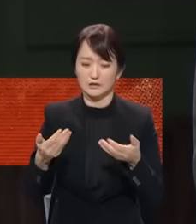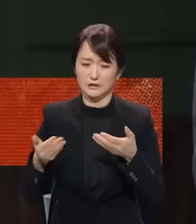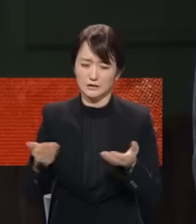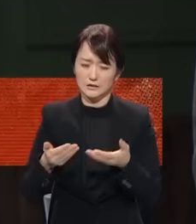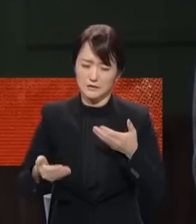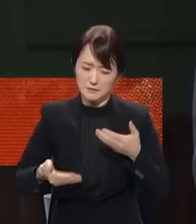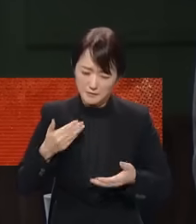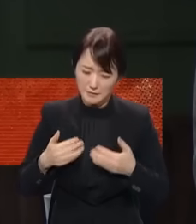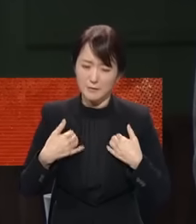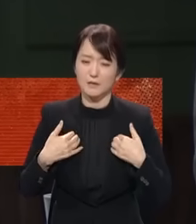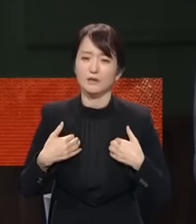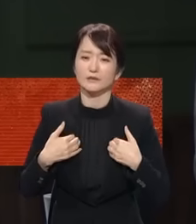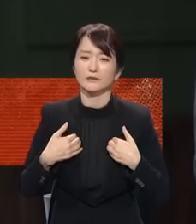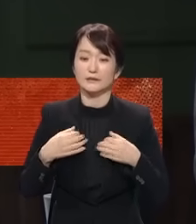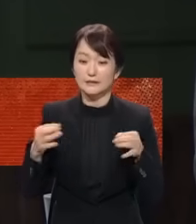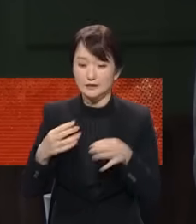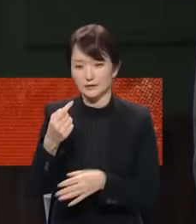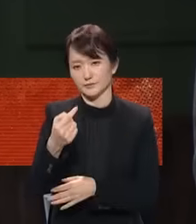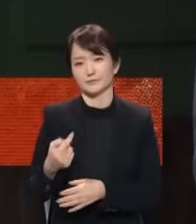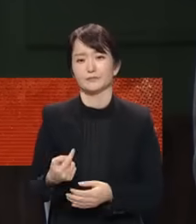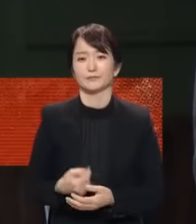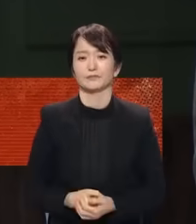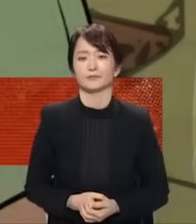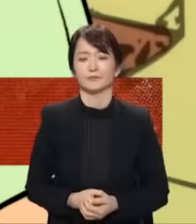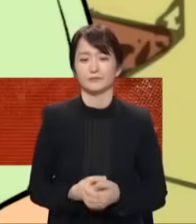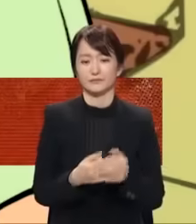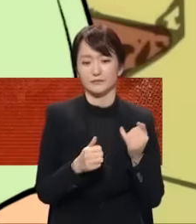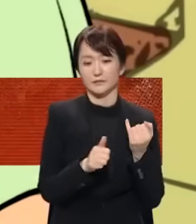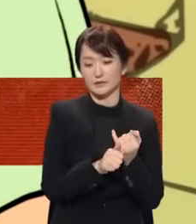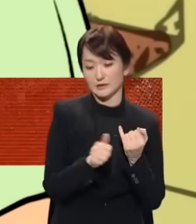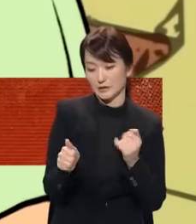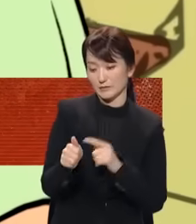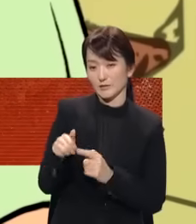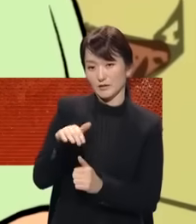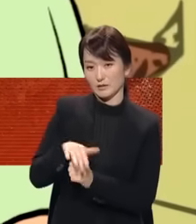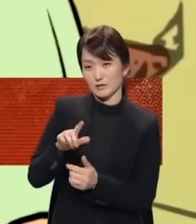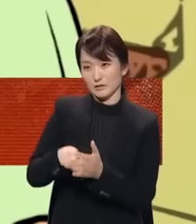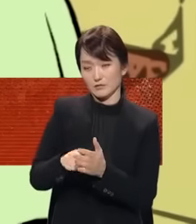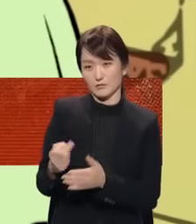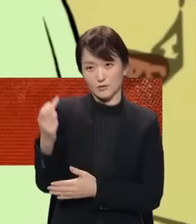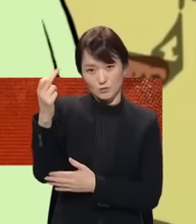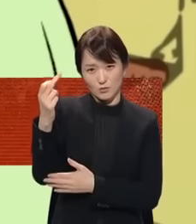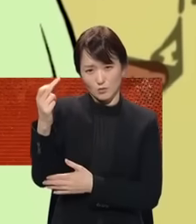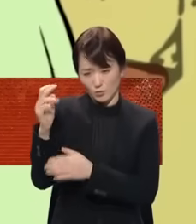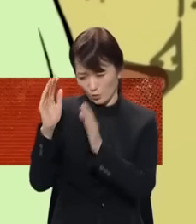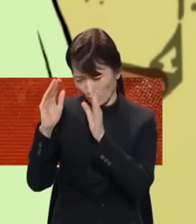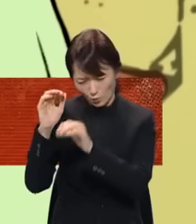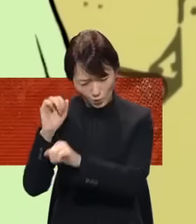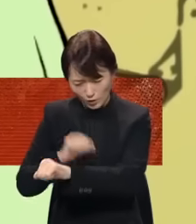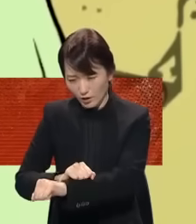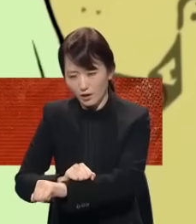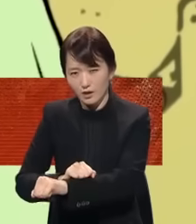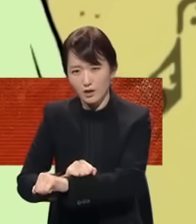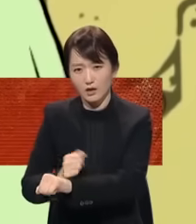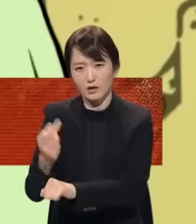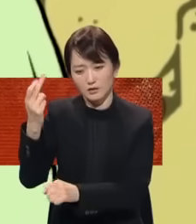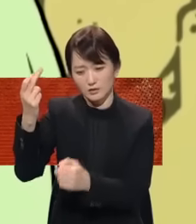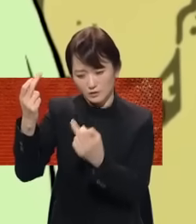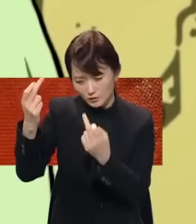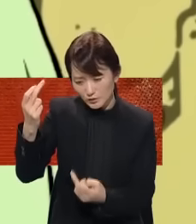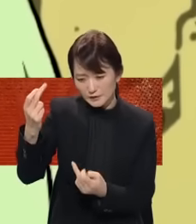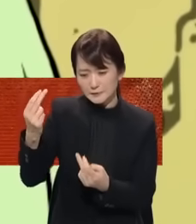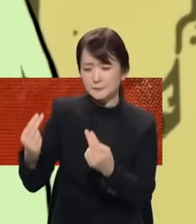수준입니다. 그런데 문제는 지금 이런 게 아닙니다. 이 남편이 어릴 때부터 그 형이 공부를 워낙 잘했기 때문에 형이랑 계속